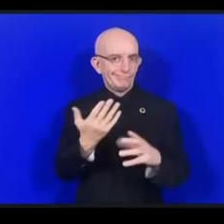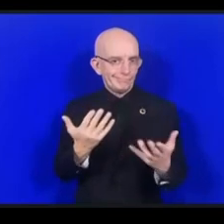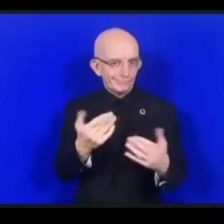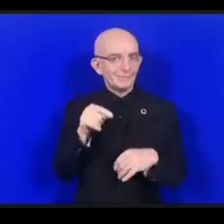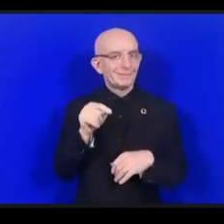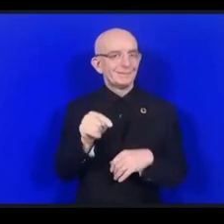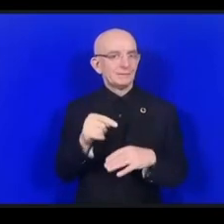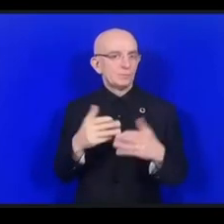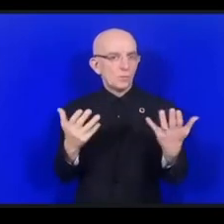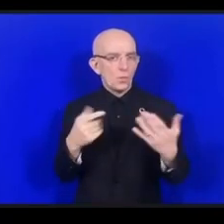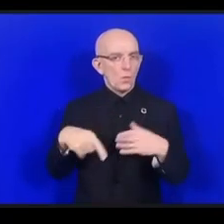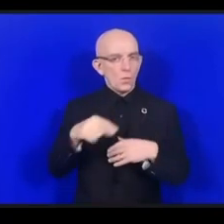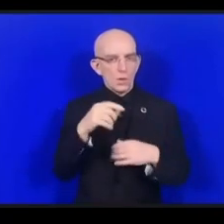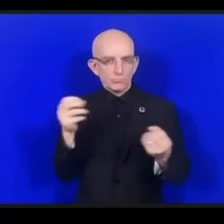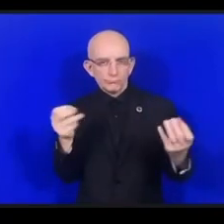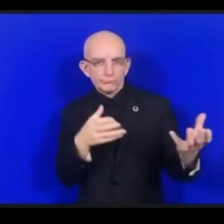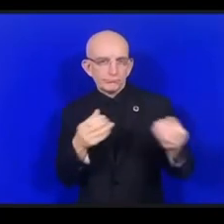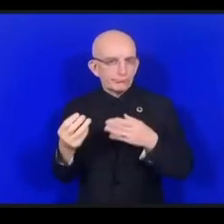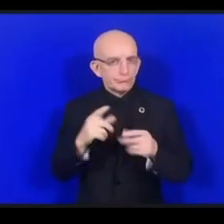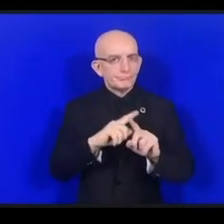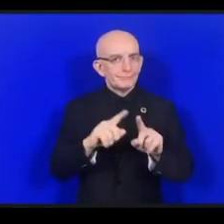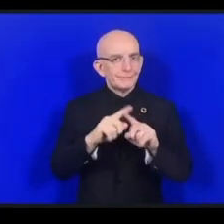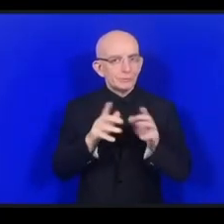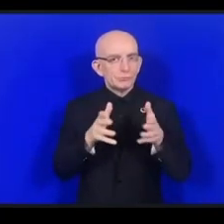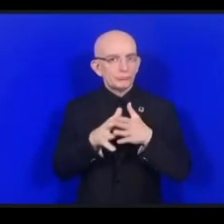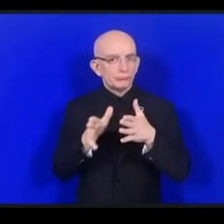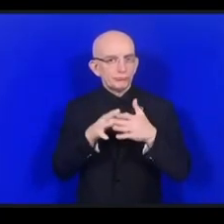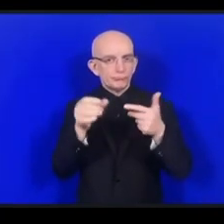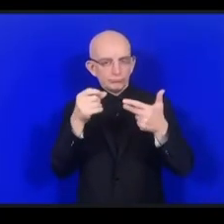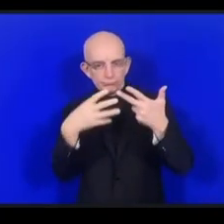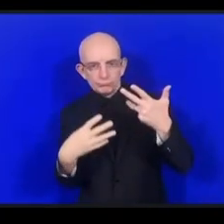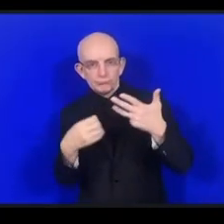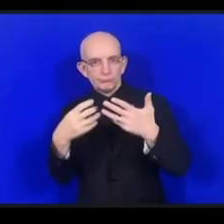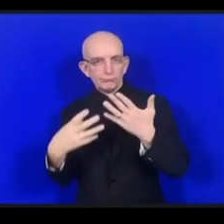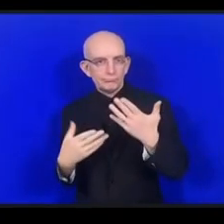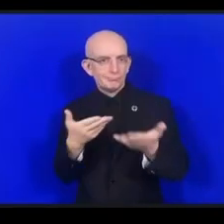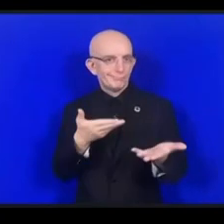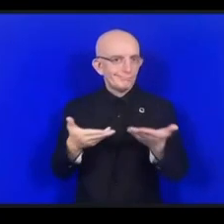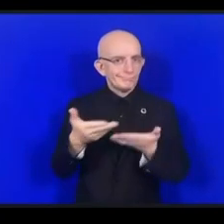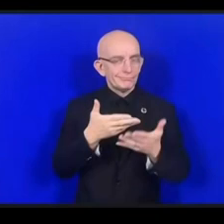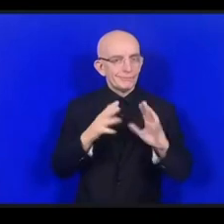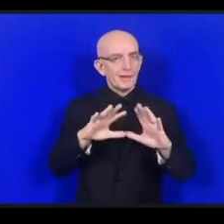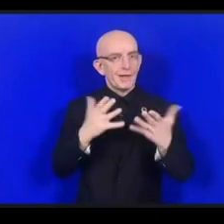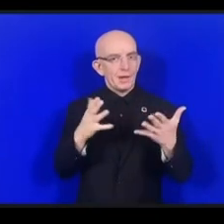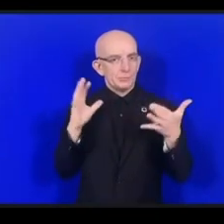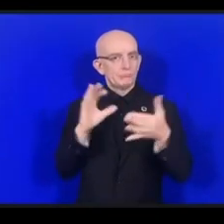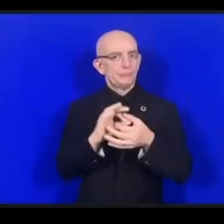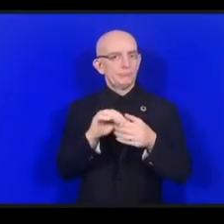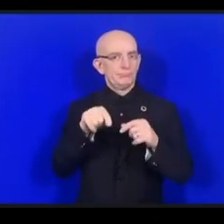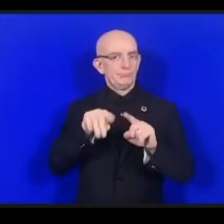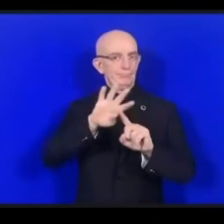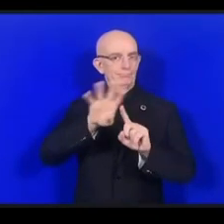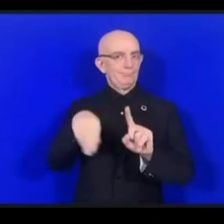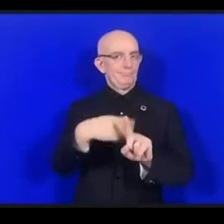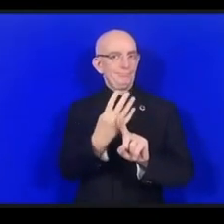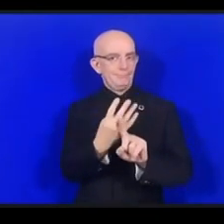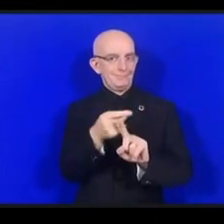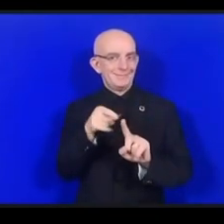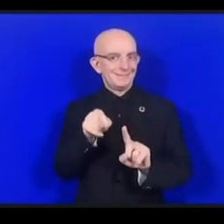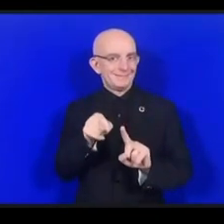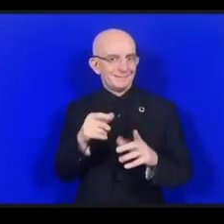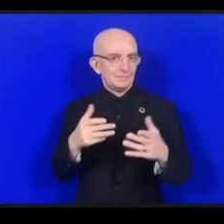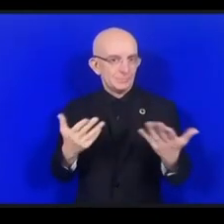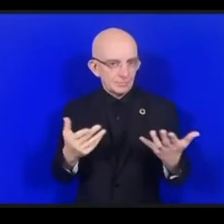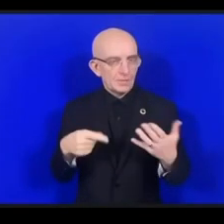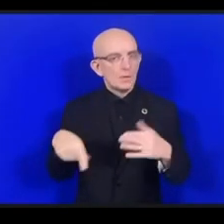们的工作如何跟 SDG 相关，跟持法目标相关，工作之间又是如何彼此联